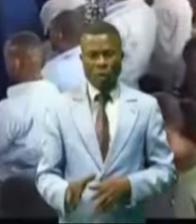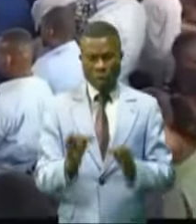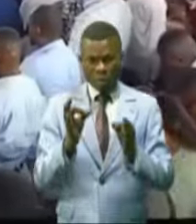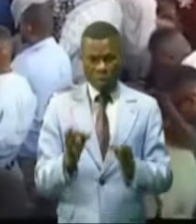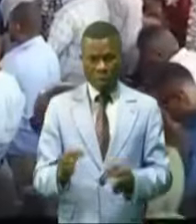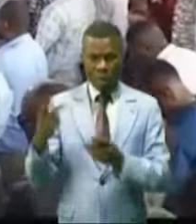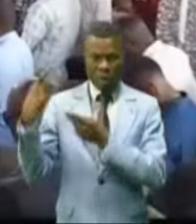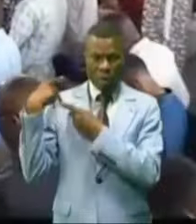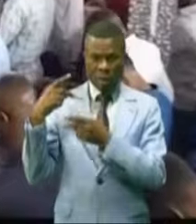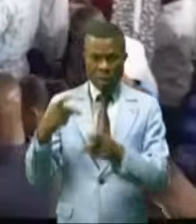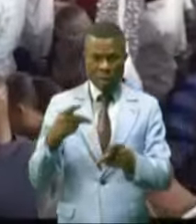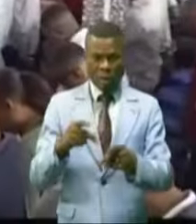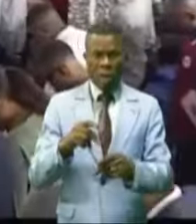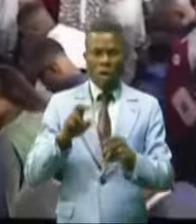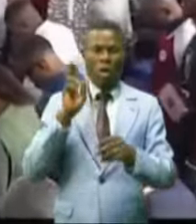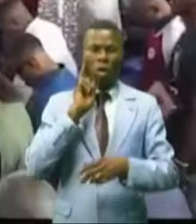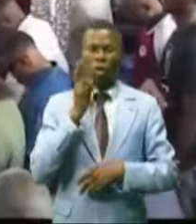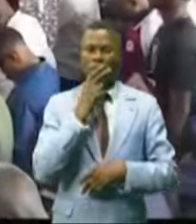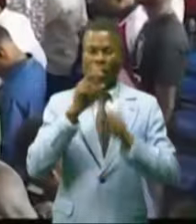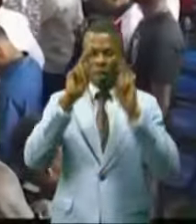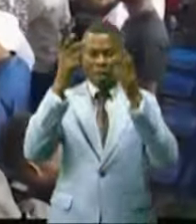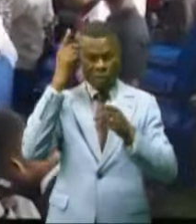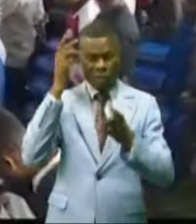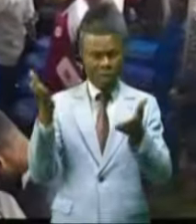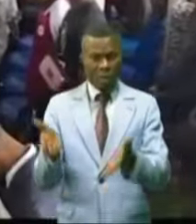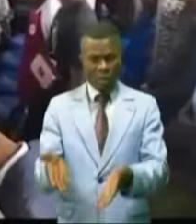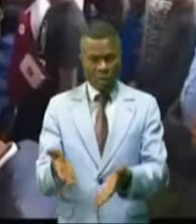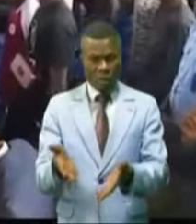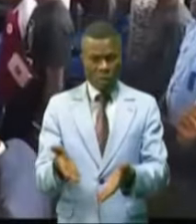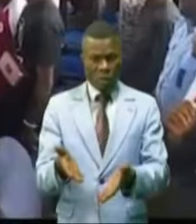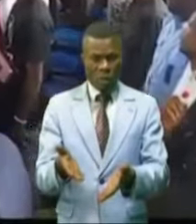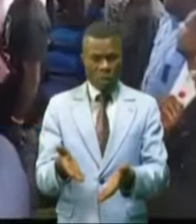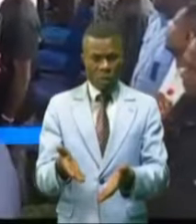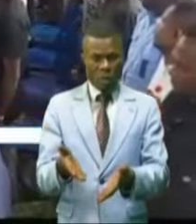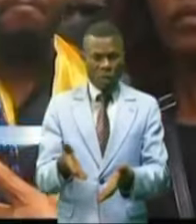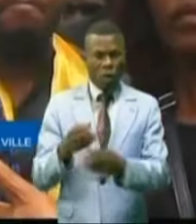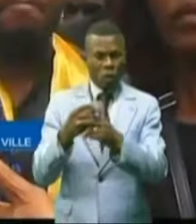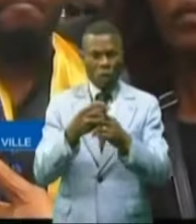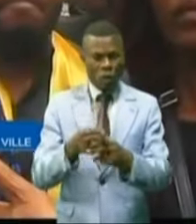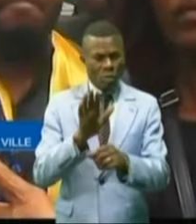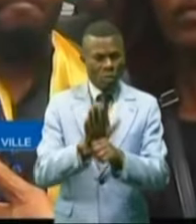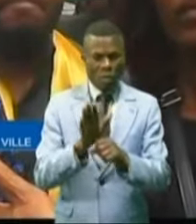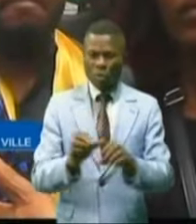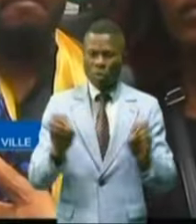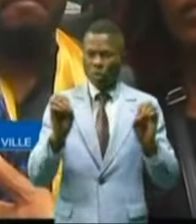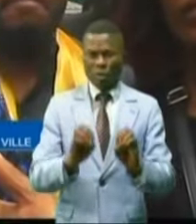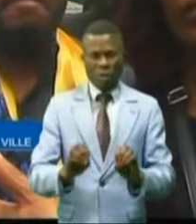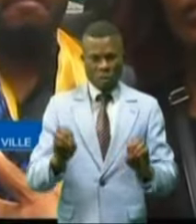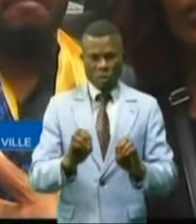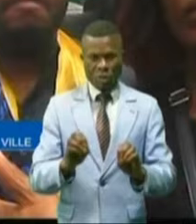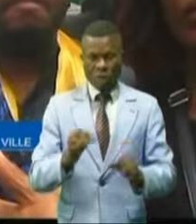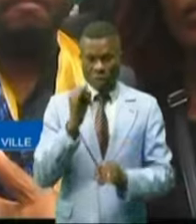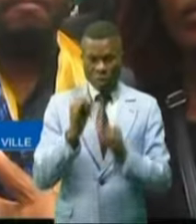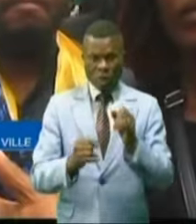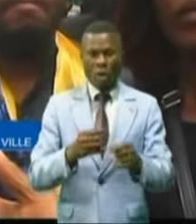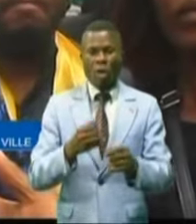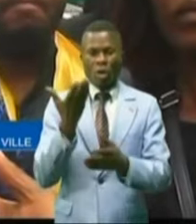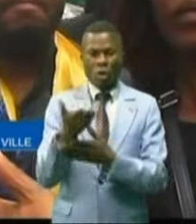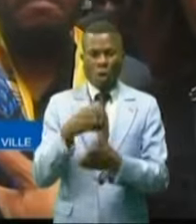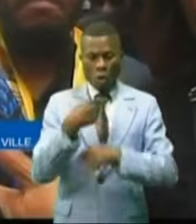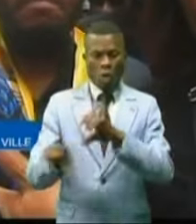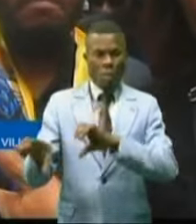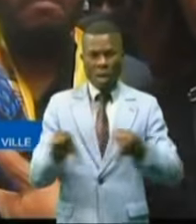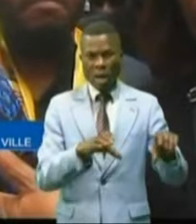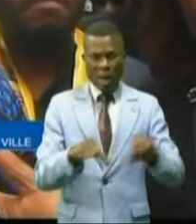que telle des villes de Kinshasa existe, il n'y a pas beaucoup de suivi, c'est-à-dire si on lance des activités, ça